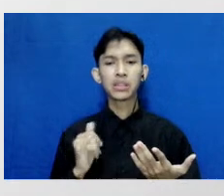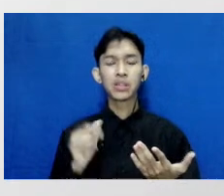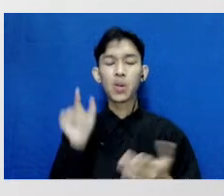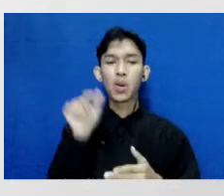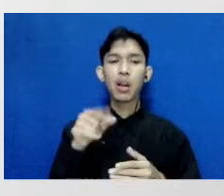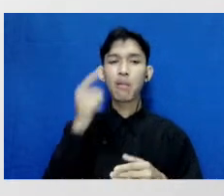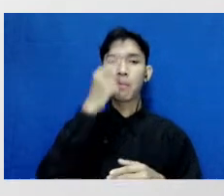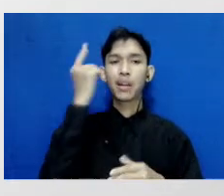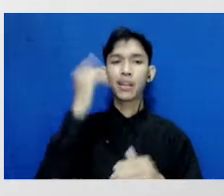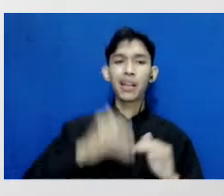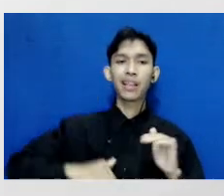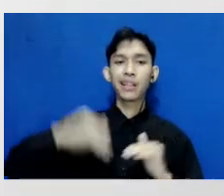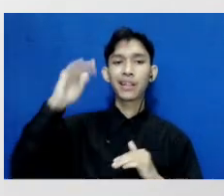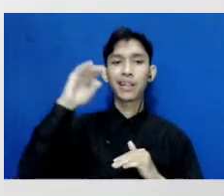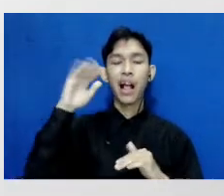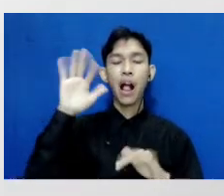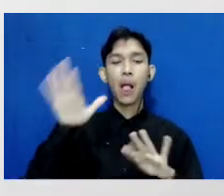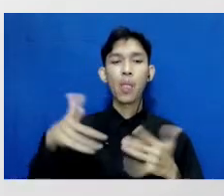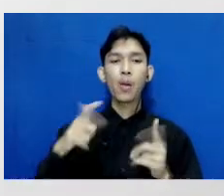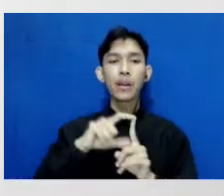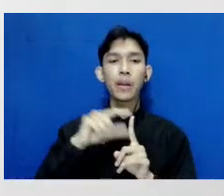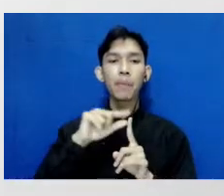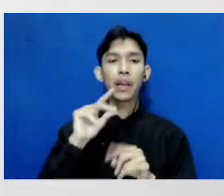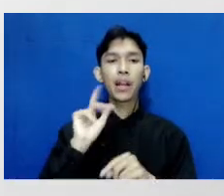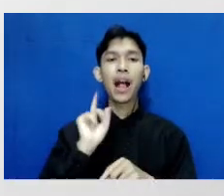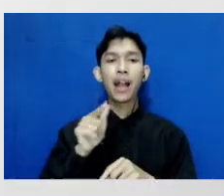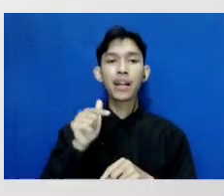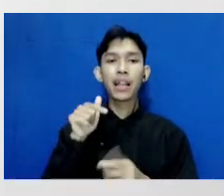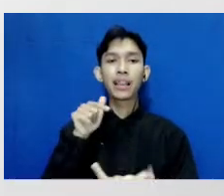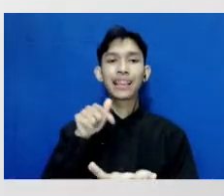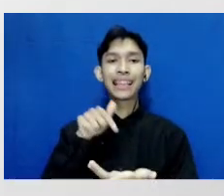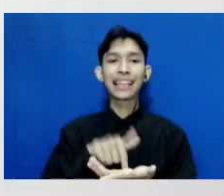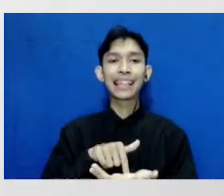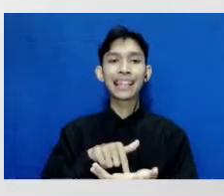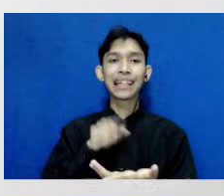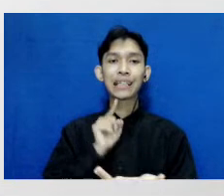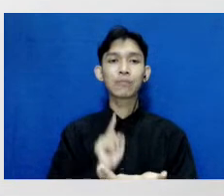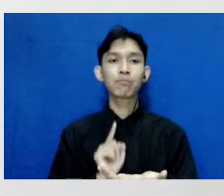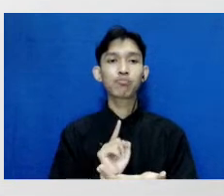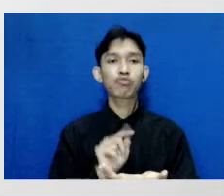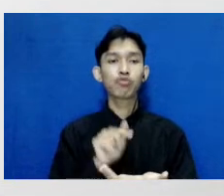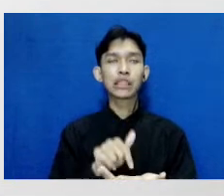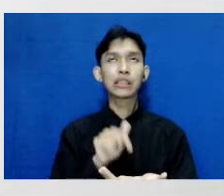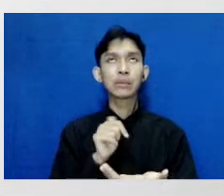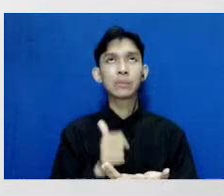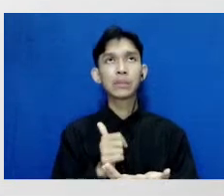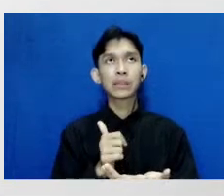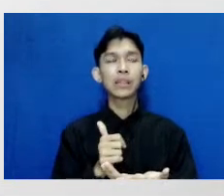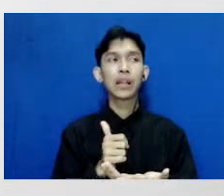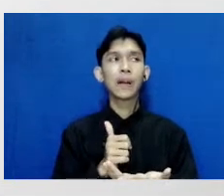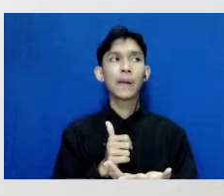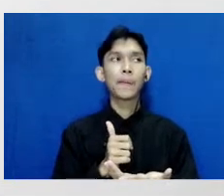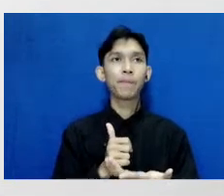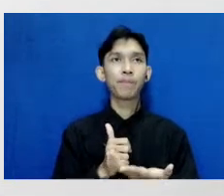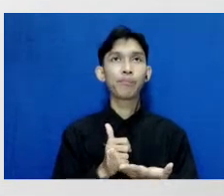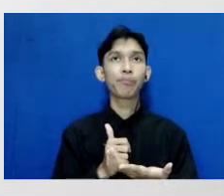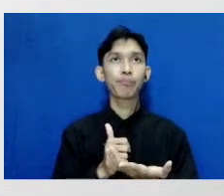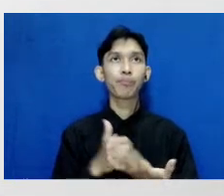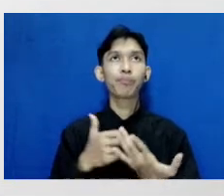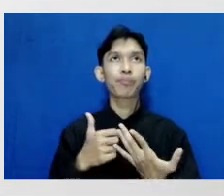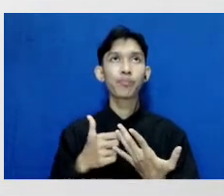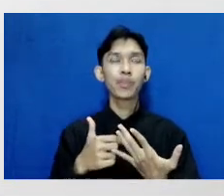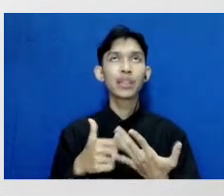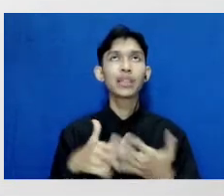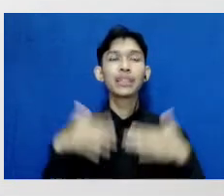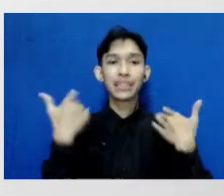pemerintah dan juga DPR sudah menemukan titik temu, dan berharapnya hal ini bisa direalisasikan di